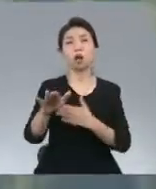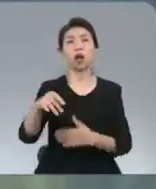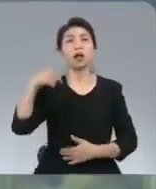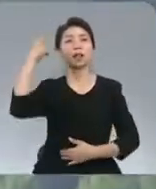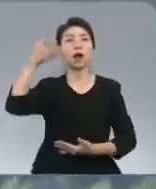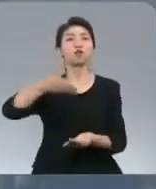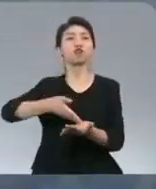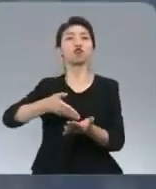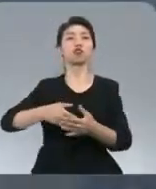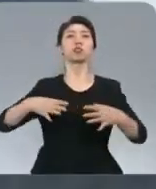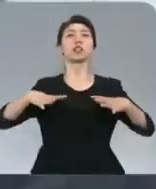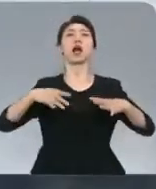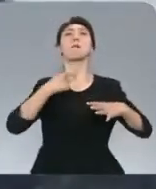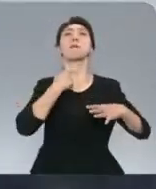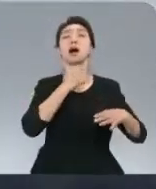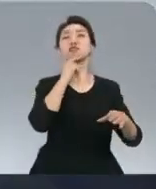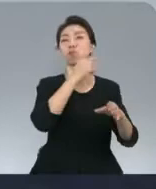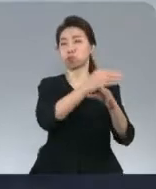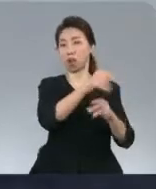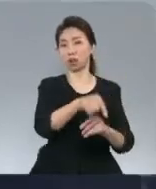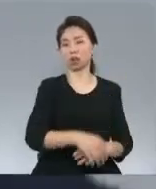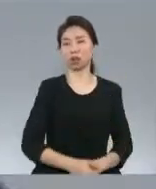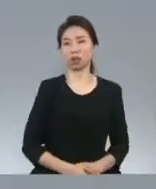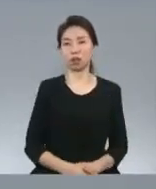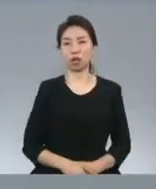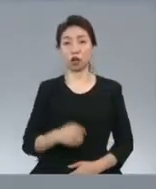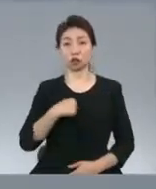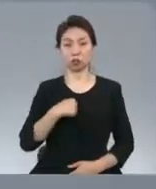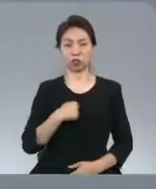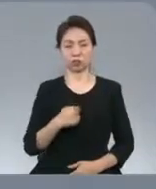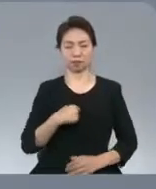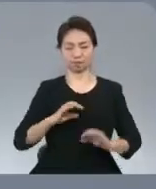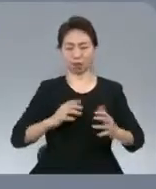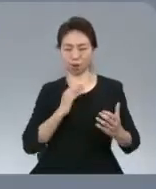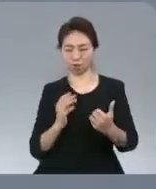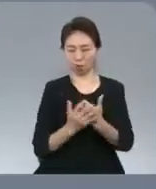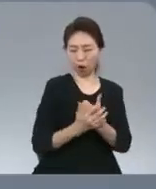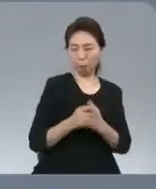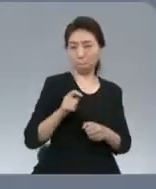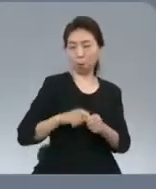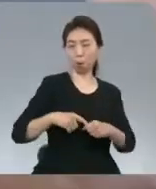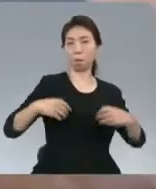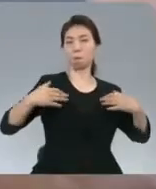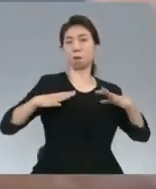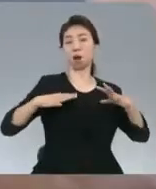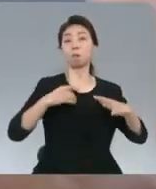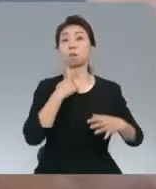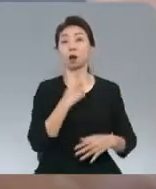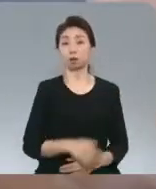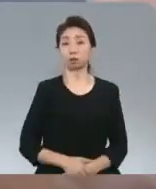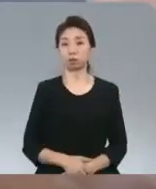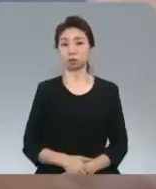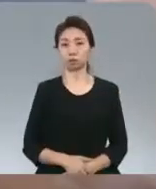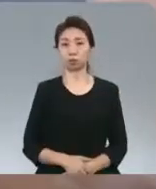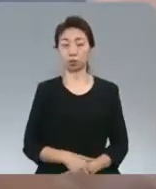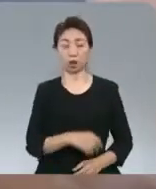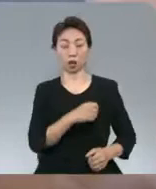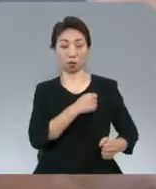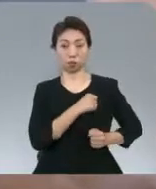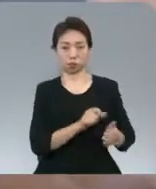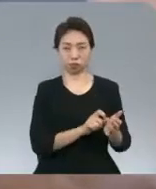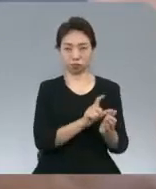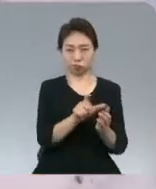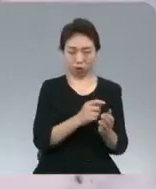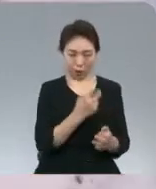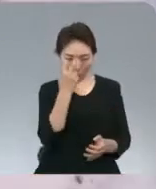vụ phóng tên lửa đạn đạo từ đầu năm slbm vào ngày mùng 7 tháng 5 thông thường Miền bắc sẽ đưa tin và hình ảnh về vụ phóng tên lửa